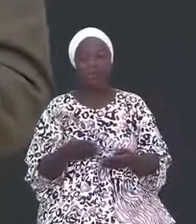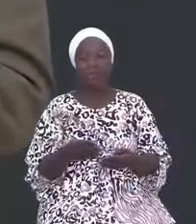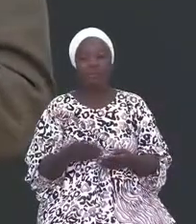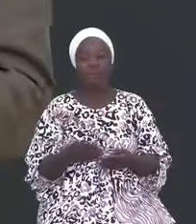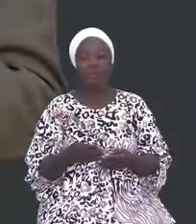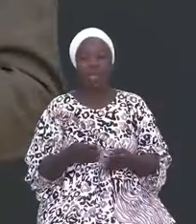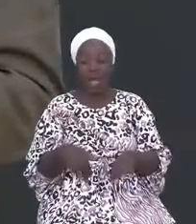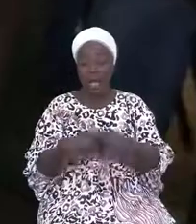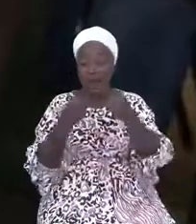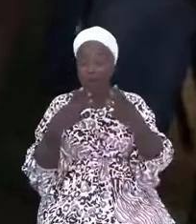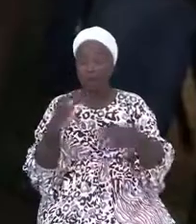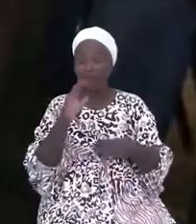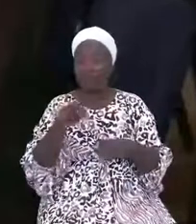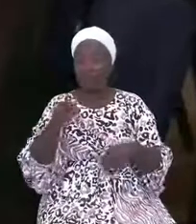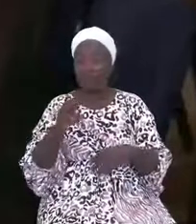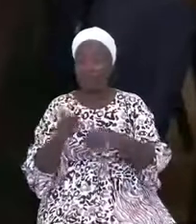tes besoins?